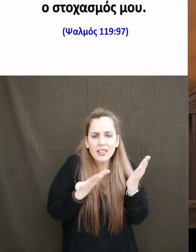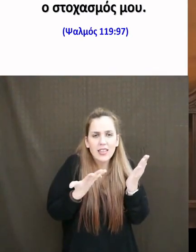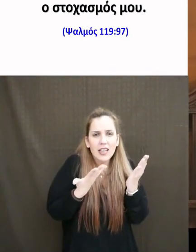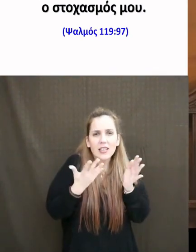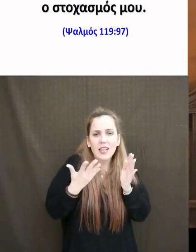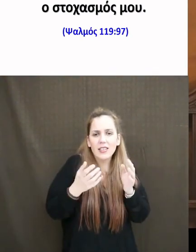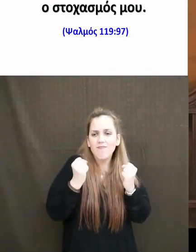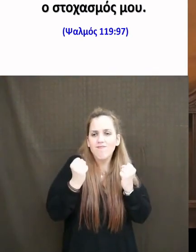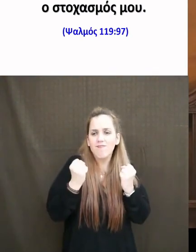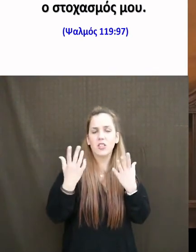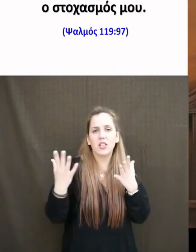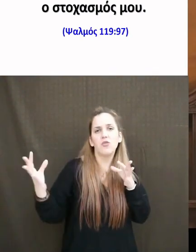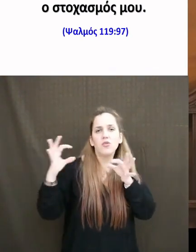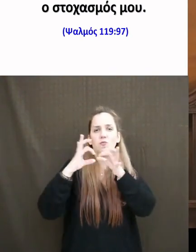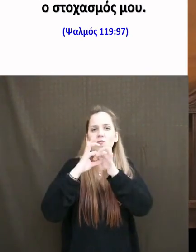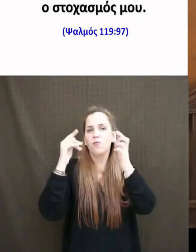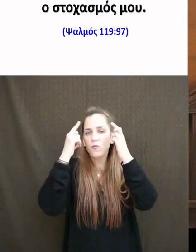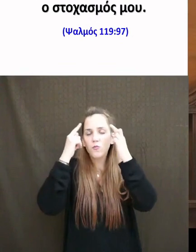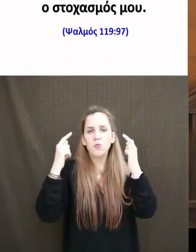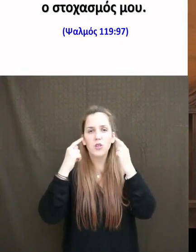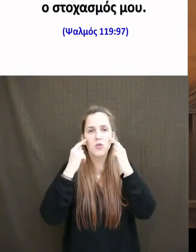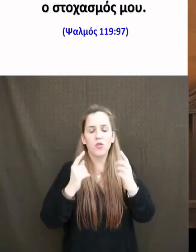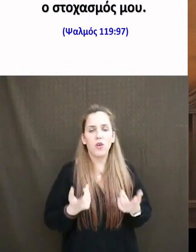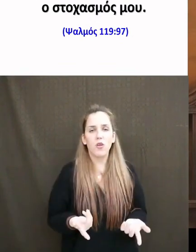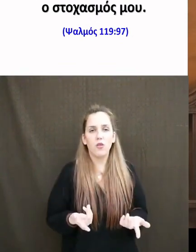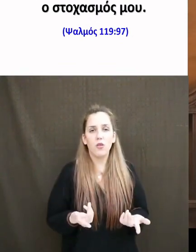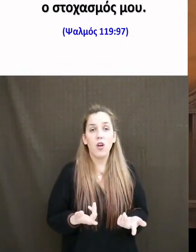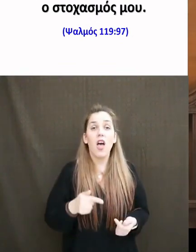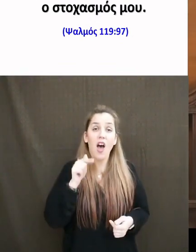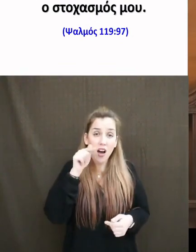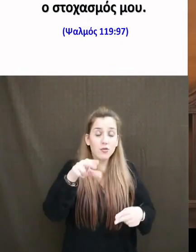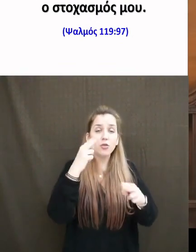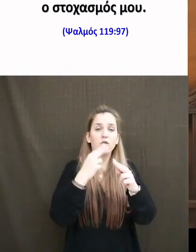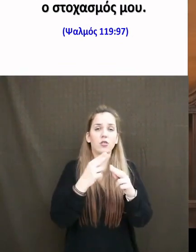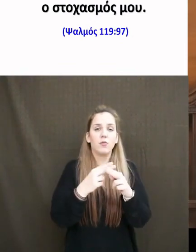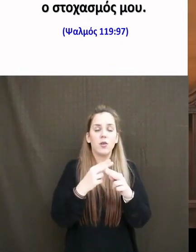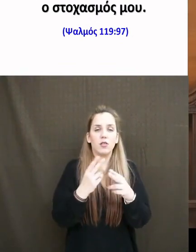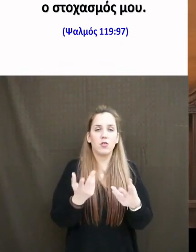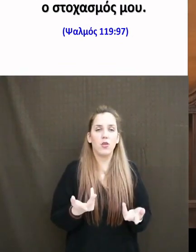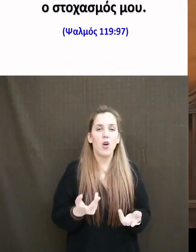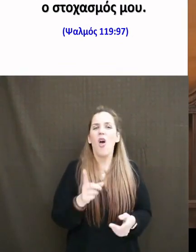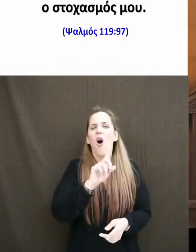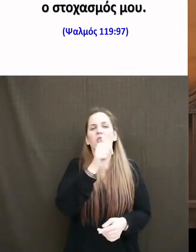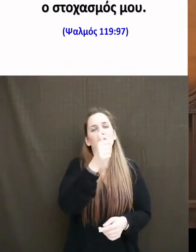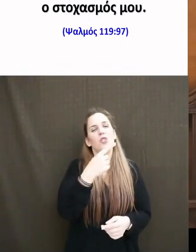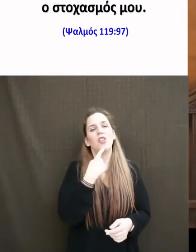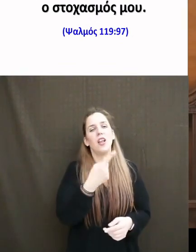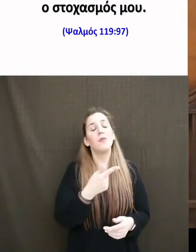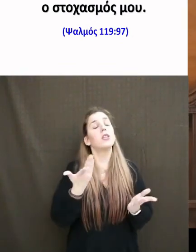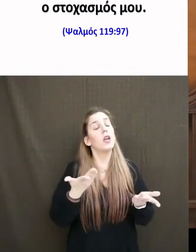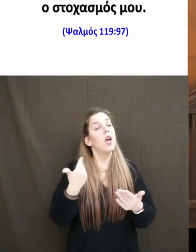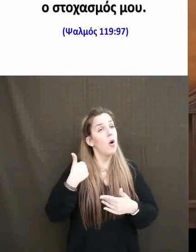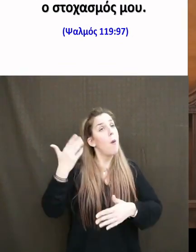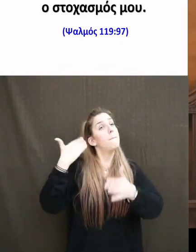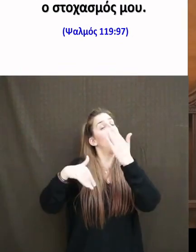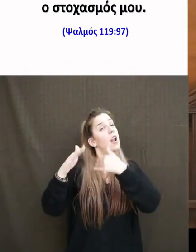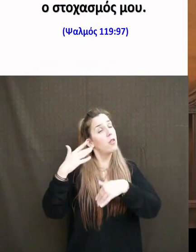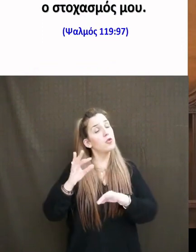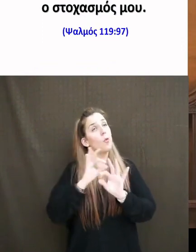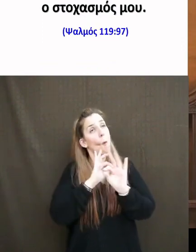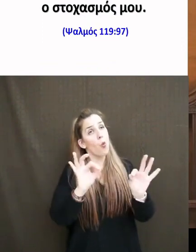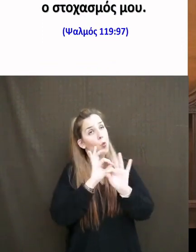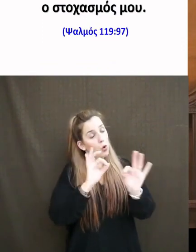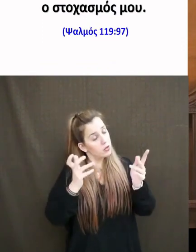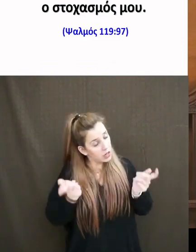από συνήθειες, παραδόσεις, τελετές, δικές μου. Μόνο τότε έχω τα φίλτρα να θυμάμαι πως ο